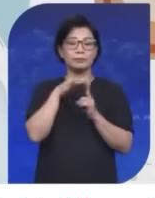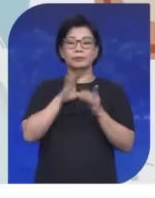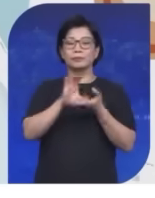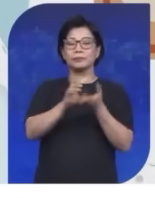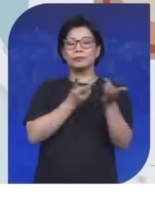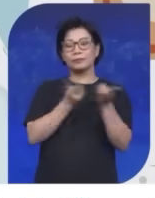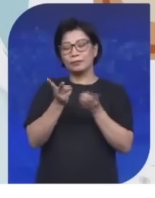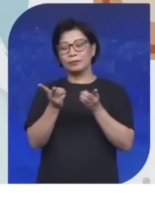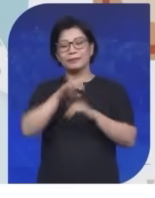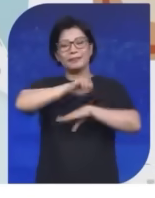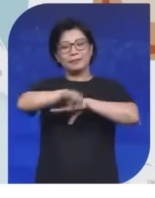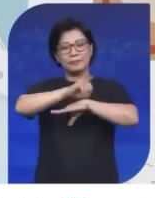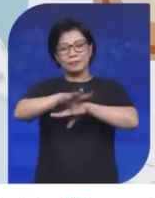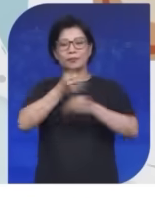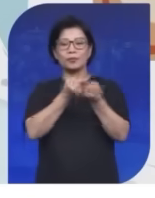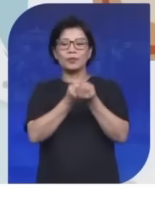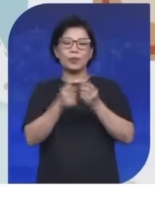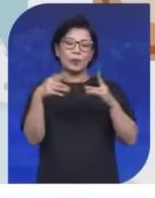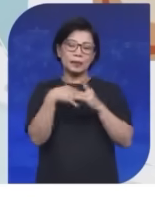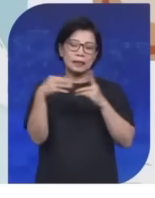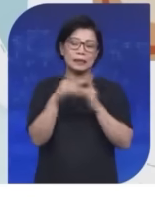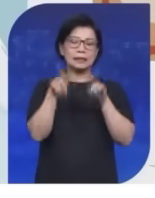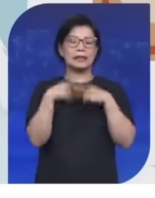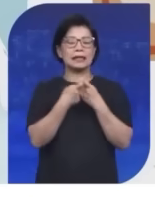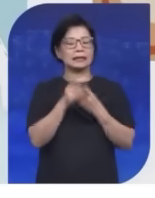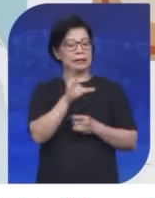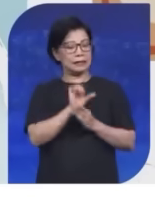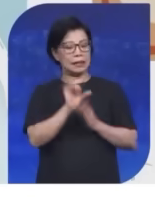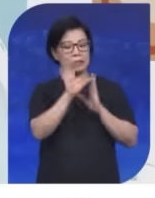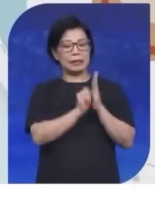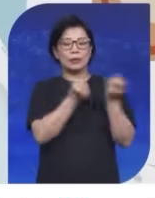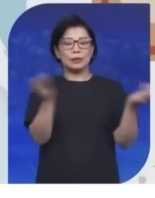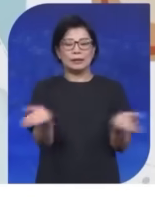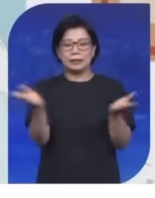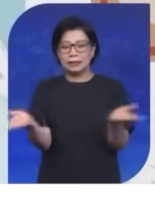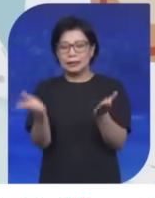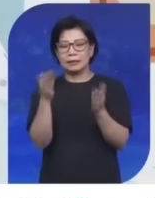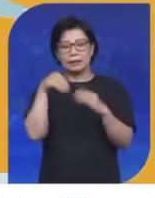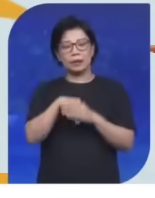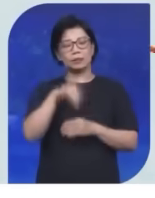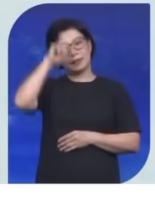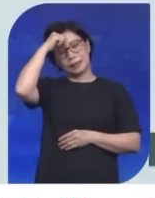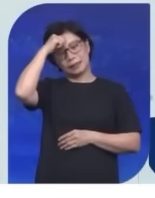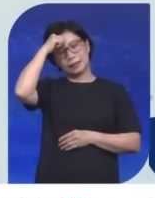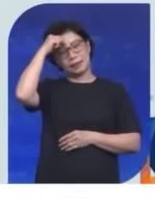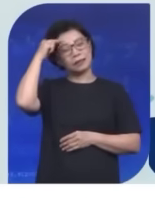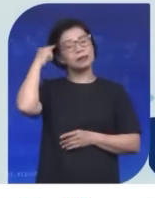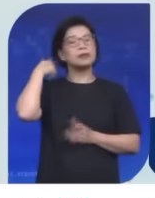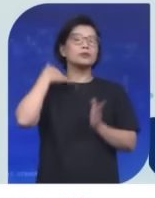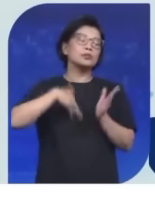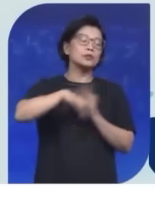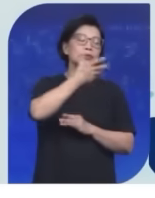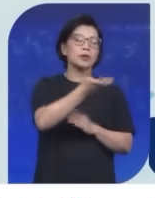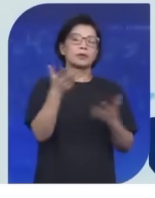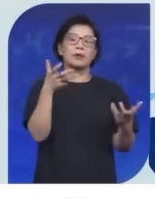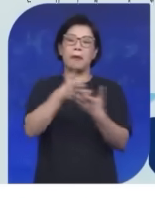dịch vụ về tư vấn, hỗ trợ hôn nhân và gia đình được hưởng chính sách khuyến khích xã hội hóa trong lĩnh vực y tế. Xây dựng môi trường, cộng đồng phù